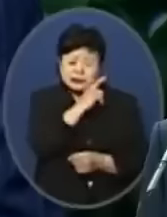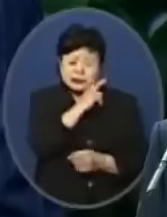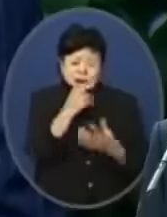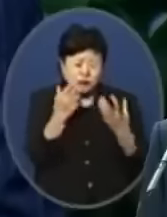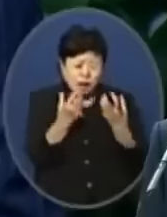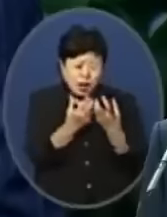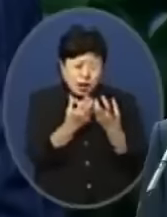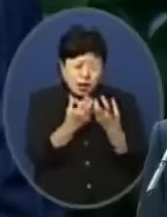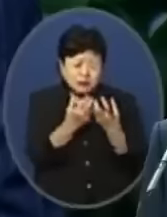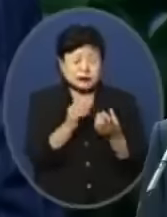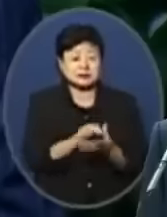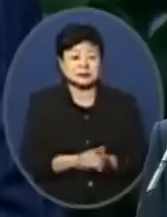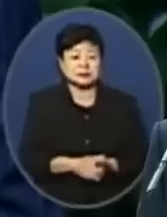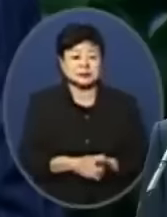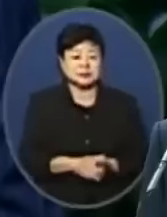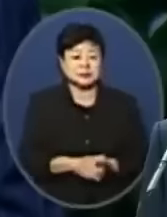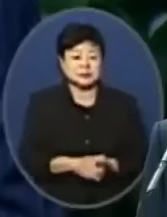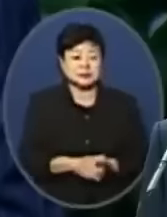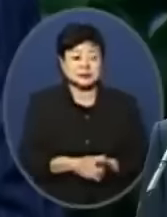꽉 들어차가지고서